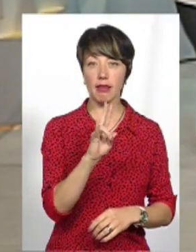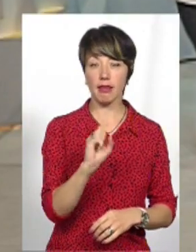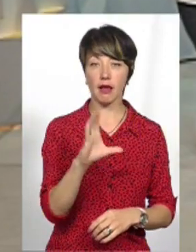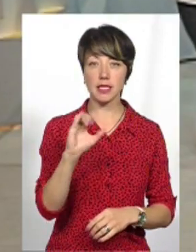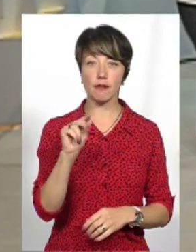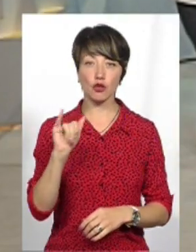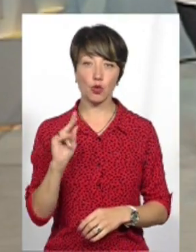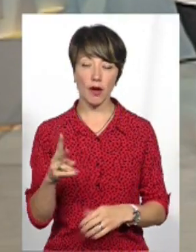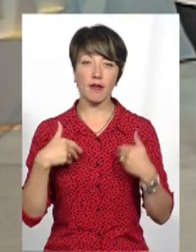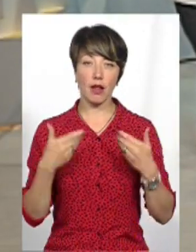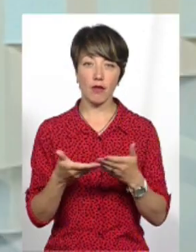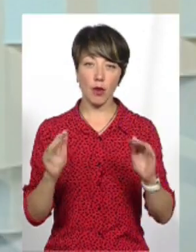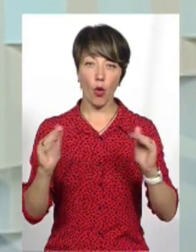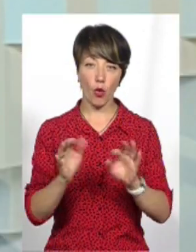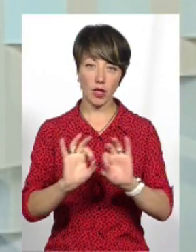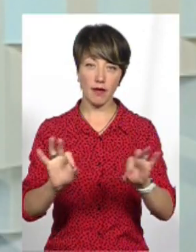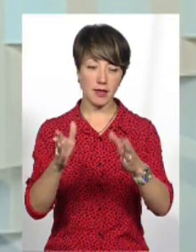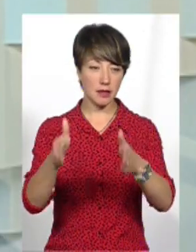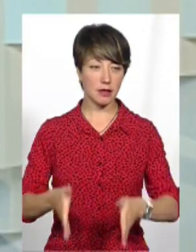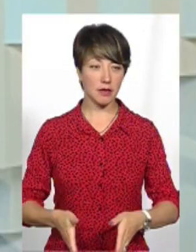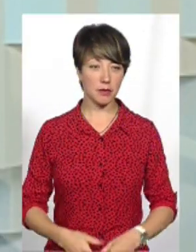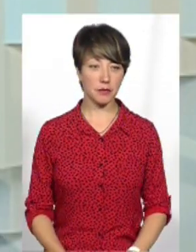вас. Вітаю. Прошу, коротка візитівка.